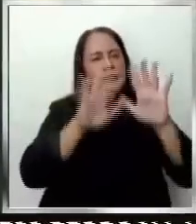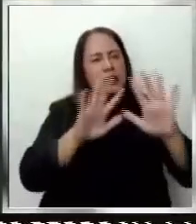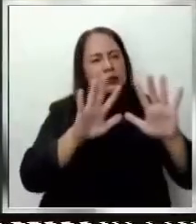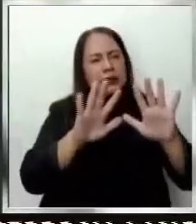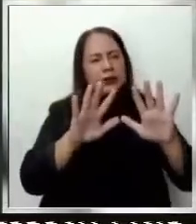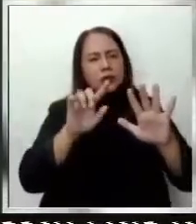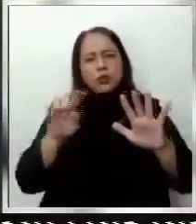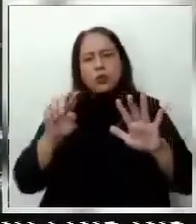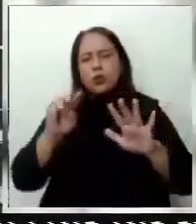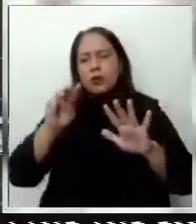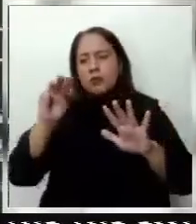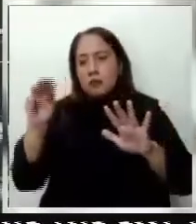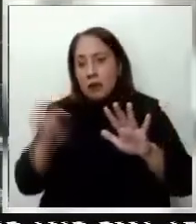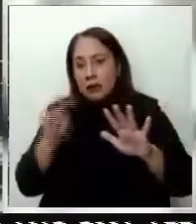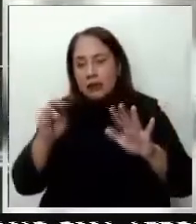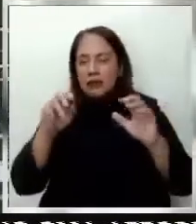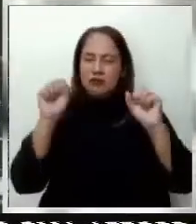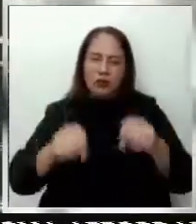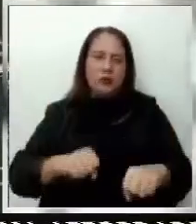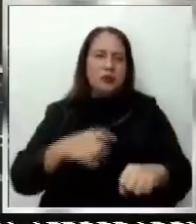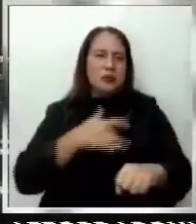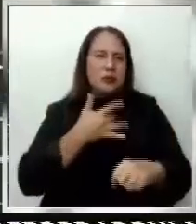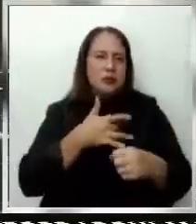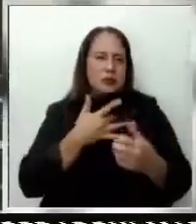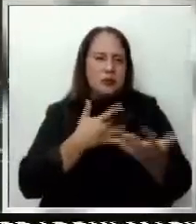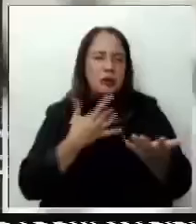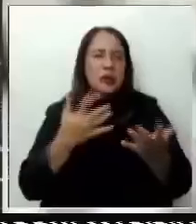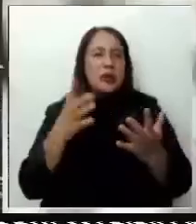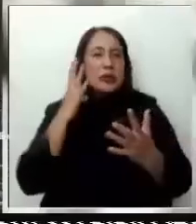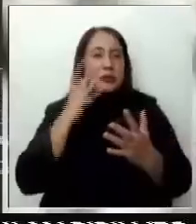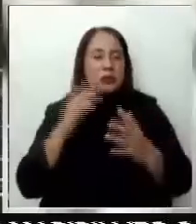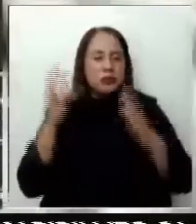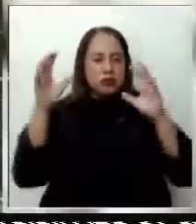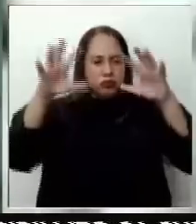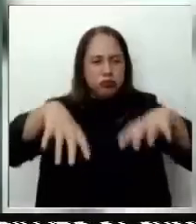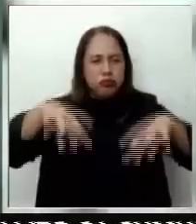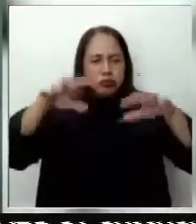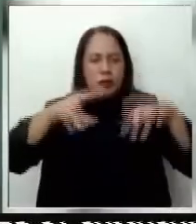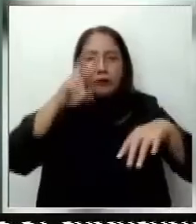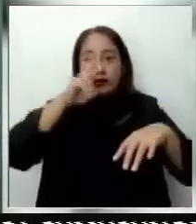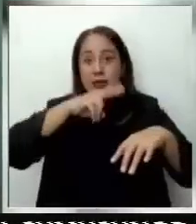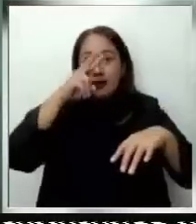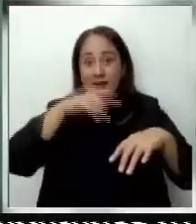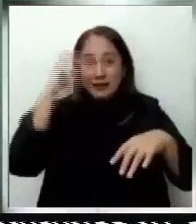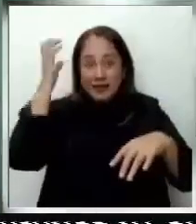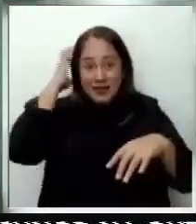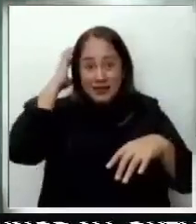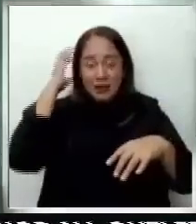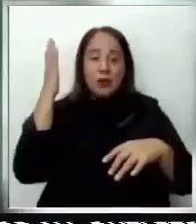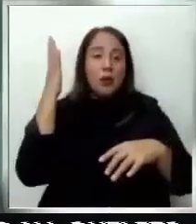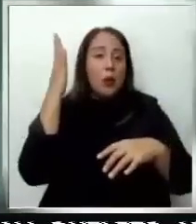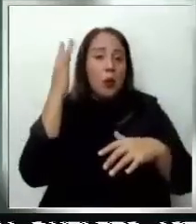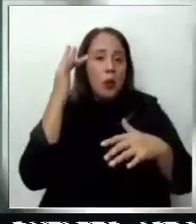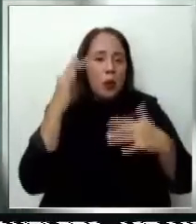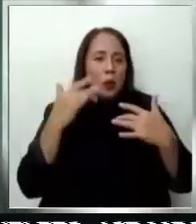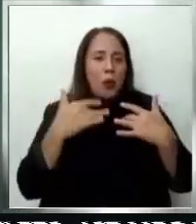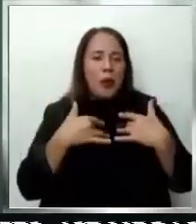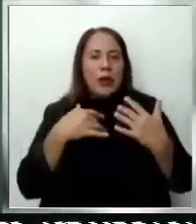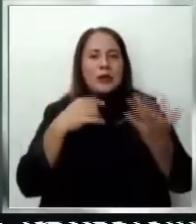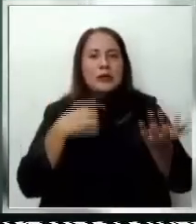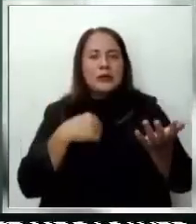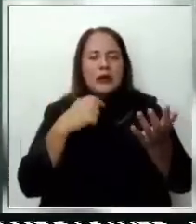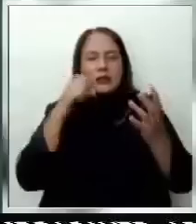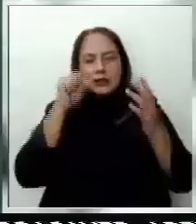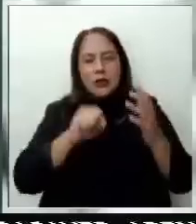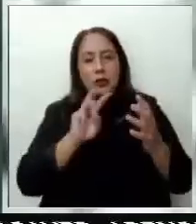maramdaman sa Metro Manila ang nararanasan ng pag-ulan sa Visayas at Mindanao, bunsod ng southwesterly wind flow na